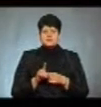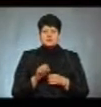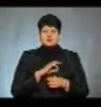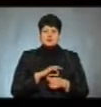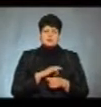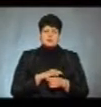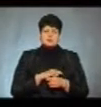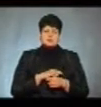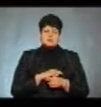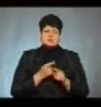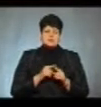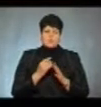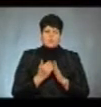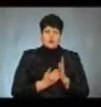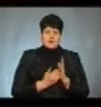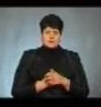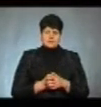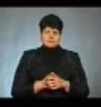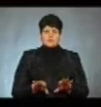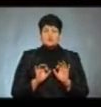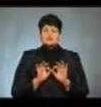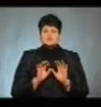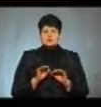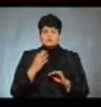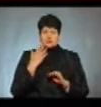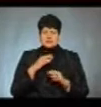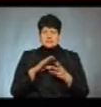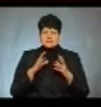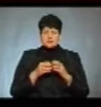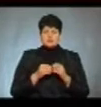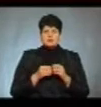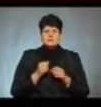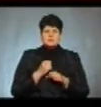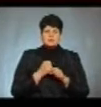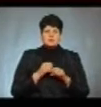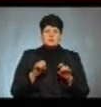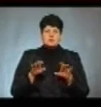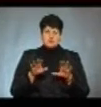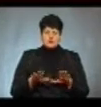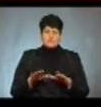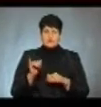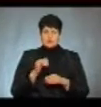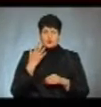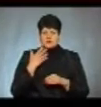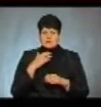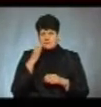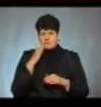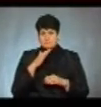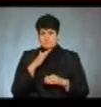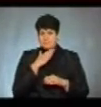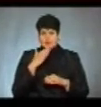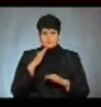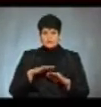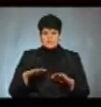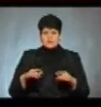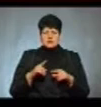скористатися цією програмою. Розкажіть, відколи загалом діє постанова і коли багатодітні родини зможуть